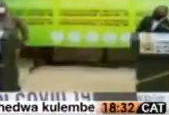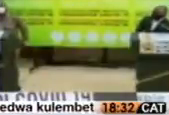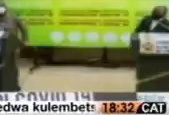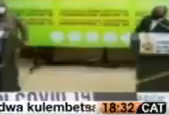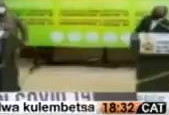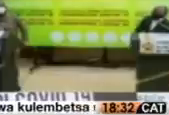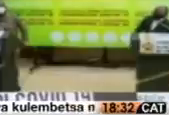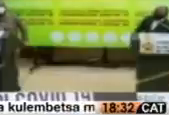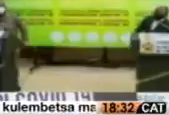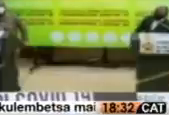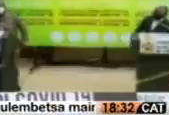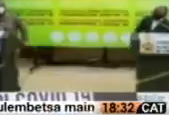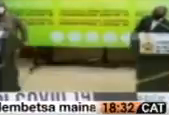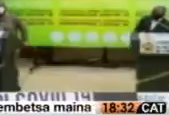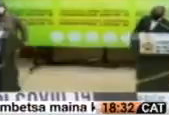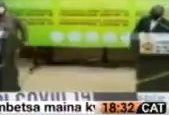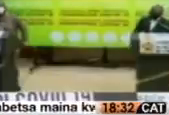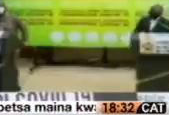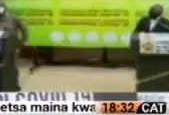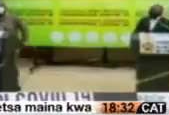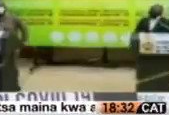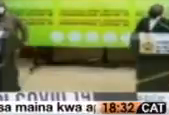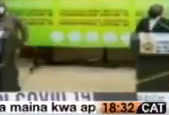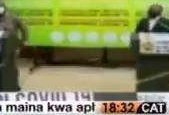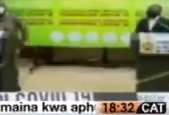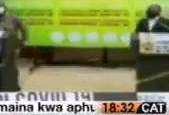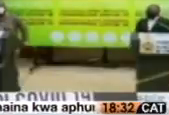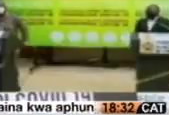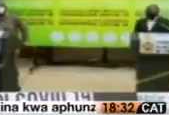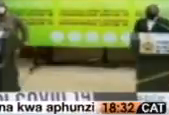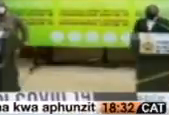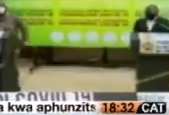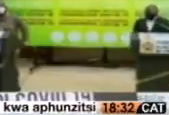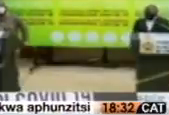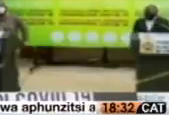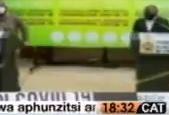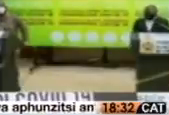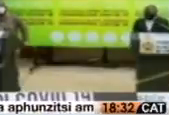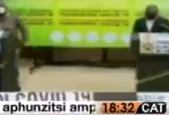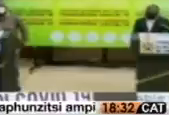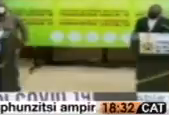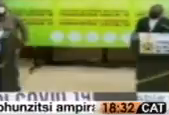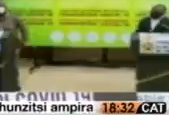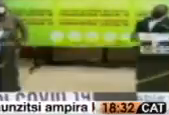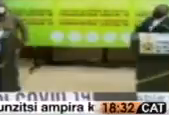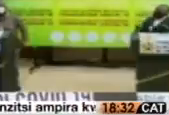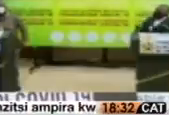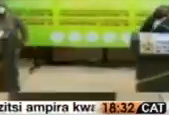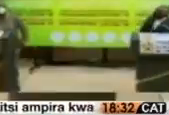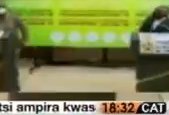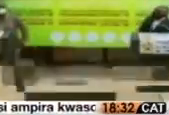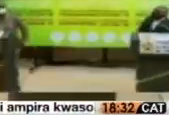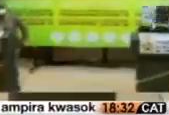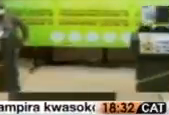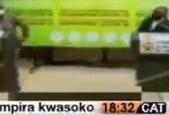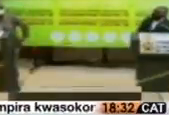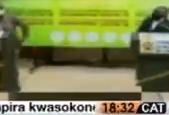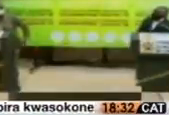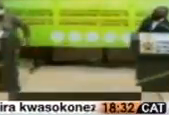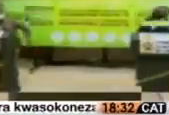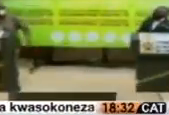pa njira ya opposition. Akupanga chani kuti anthu adziwe zambiri za mulilo mene wa COVID-19. Amalunju tokandire. Zikomo